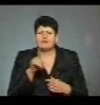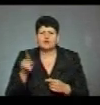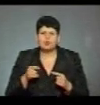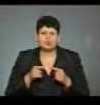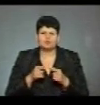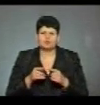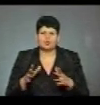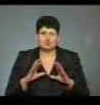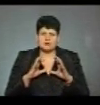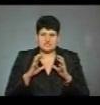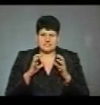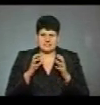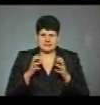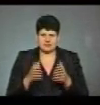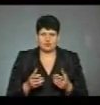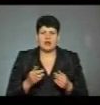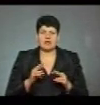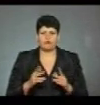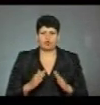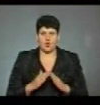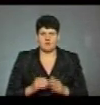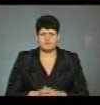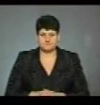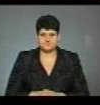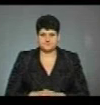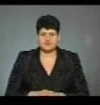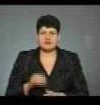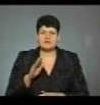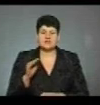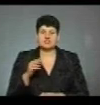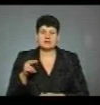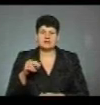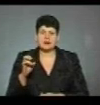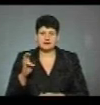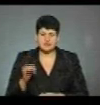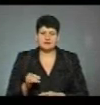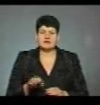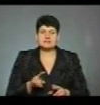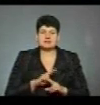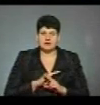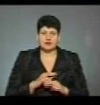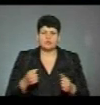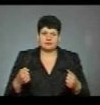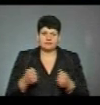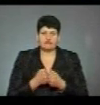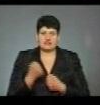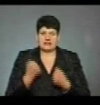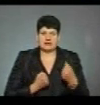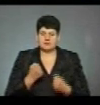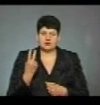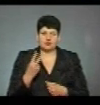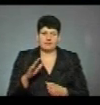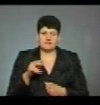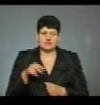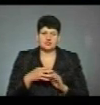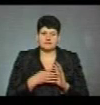куточку світу, ніж він переживає вдома. Василь Жданкін загинув у дорожньо-транспортній пригоді 2 вересня